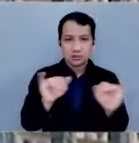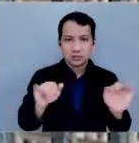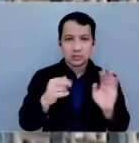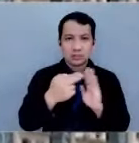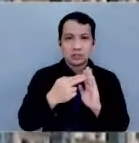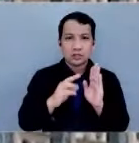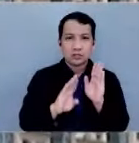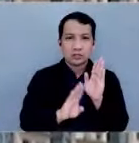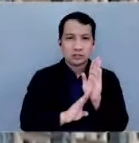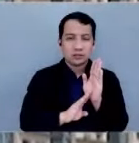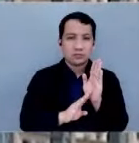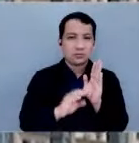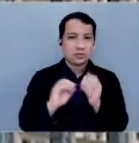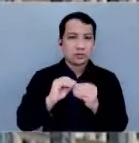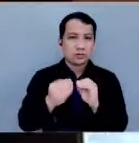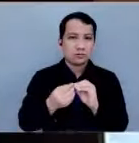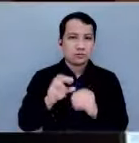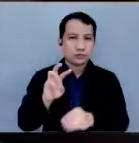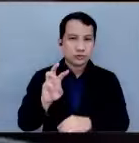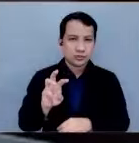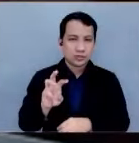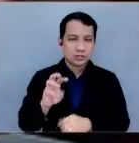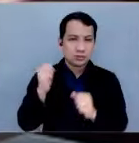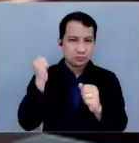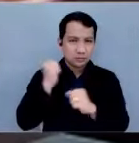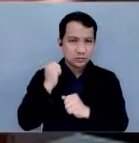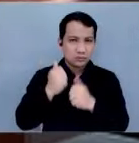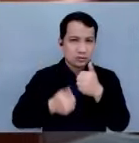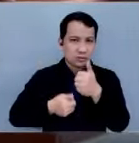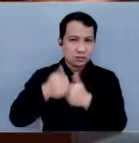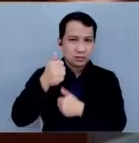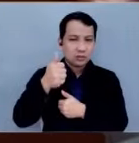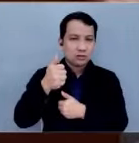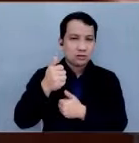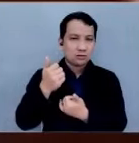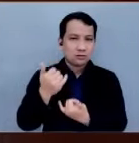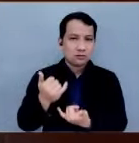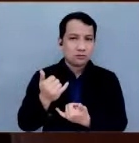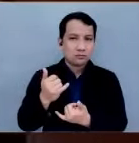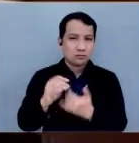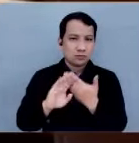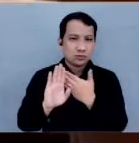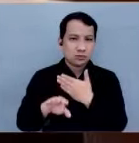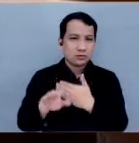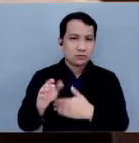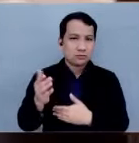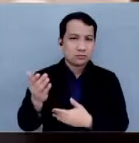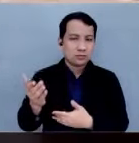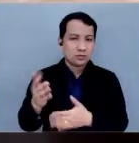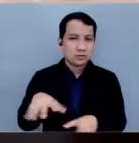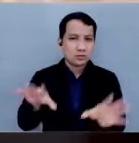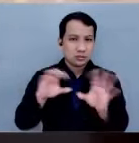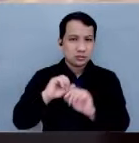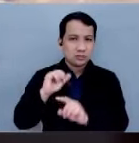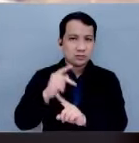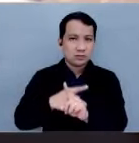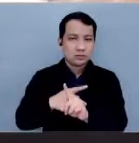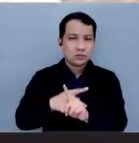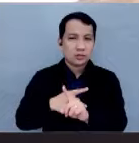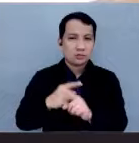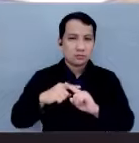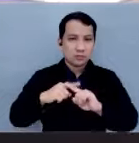rbh number 6 umaasa silang ipapasa ito ng mga senador sa pagbabalik ng sesyon sa katapusan ng Abril sa kabila nito